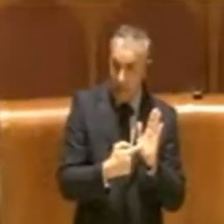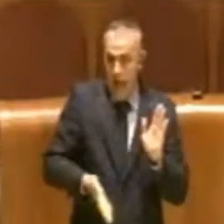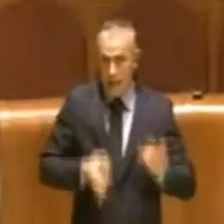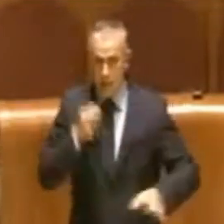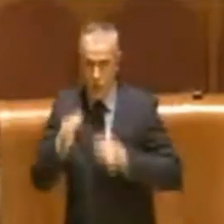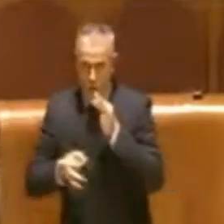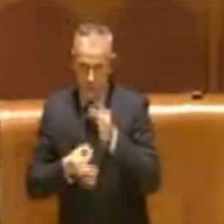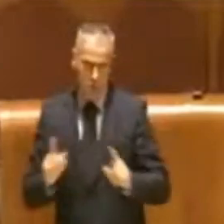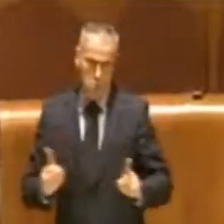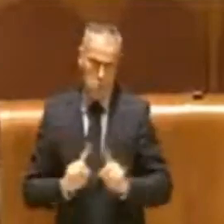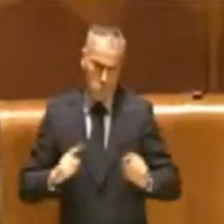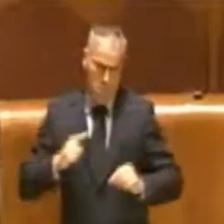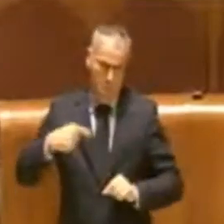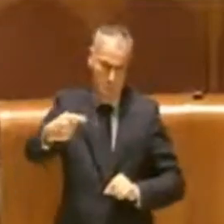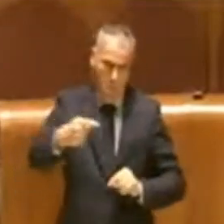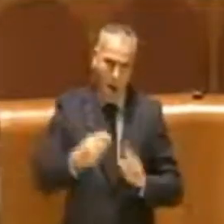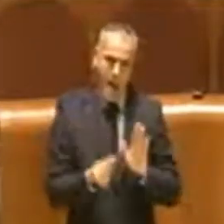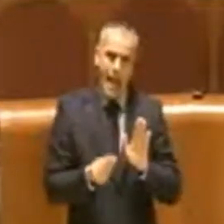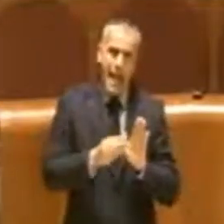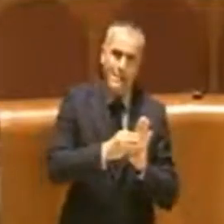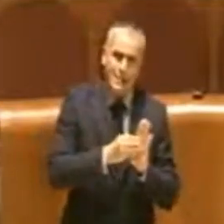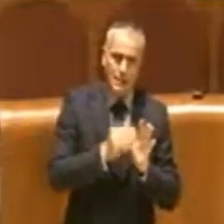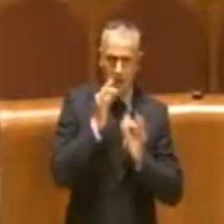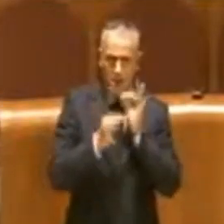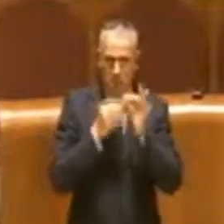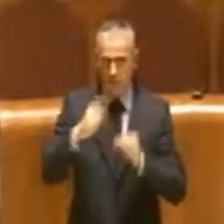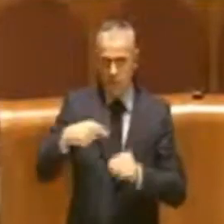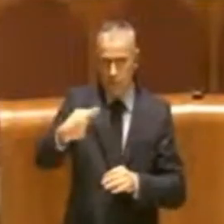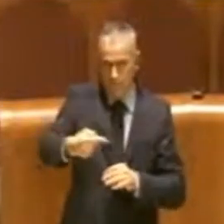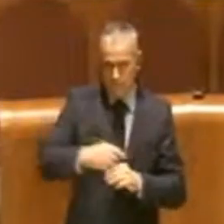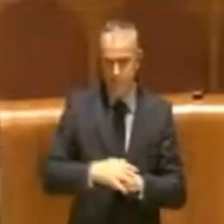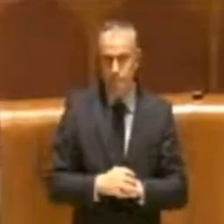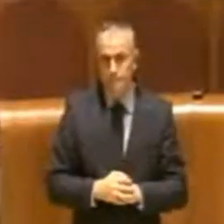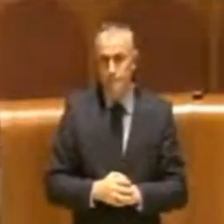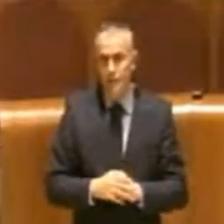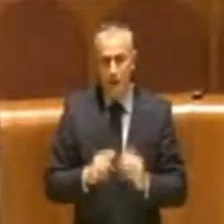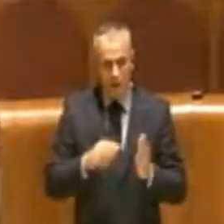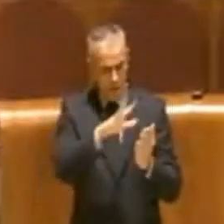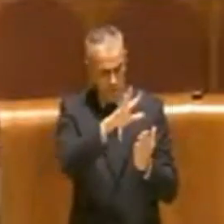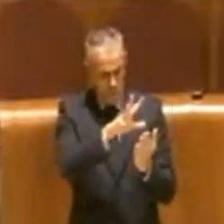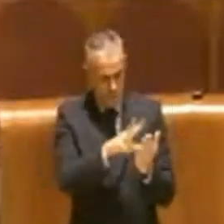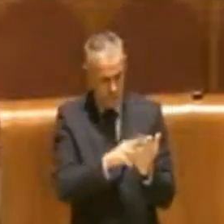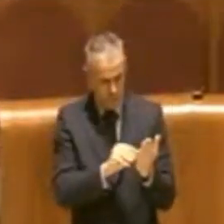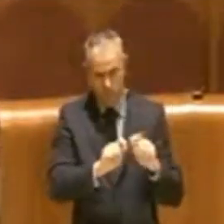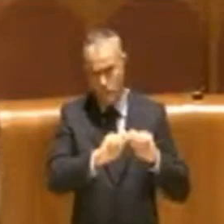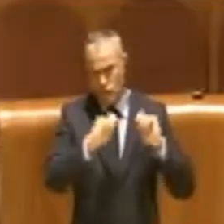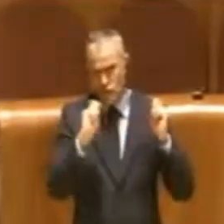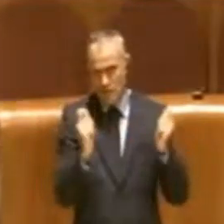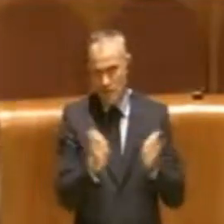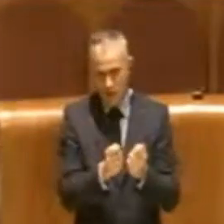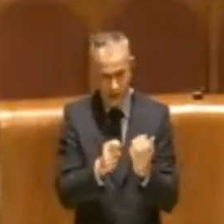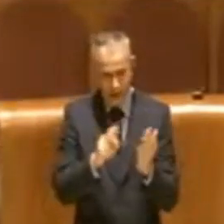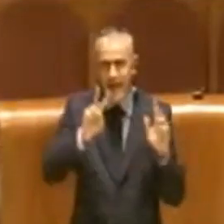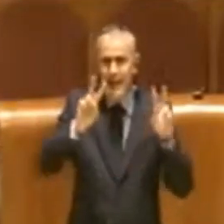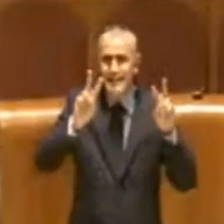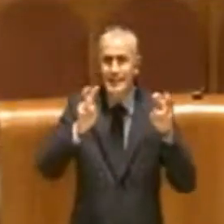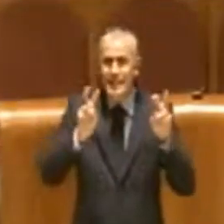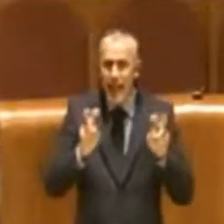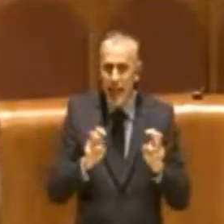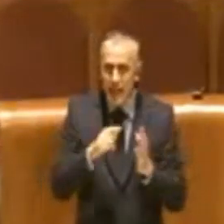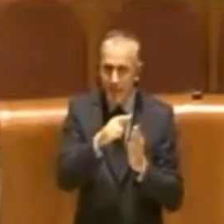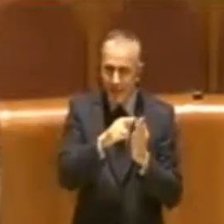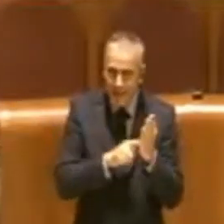insomma, verranno poi illustrati. Ma diciamo, complessivamente i temi